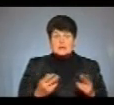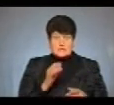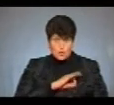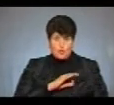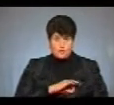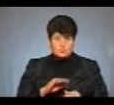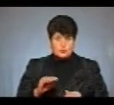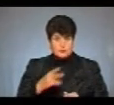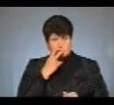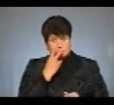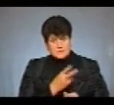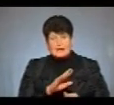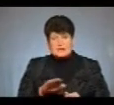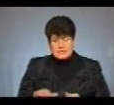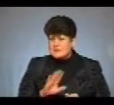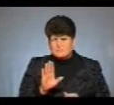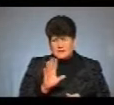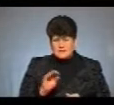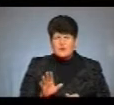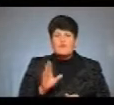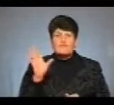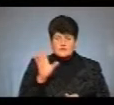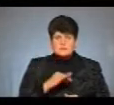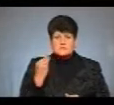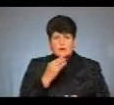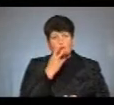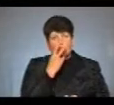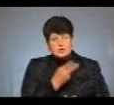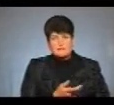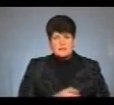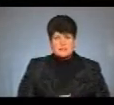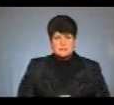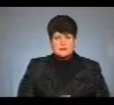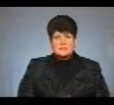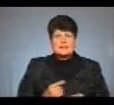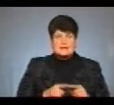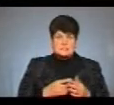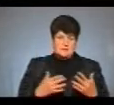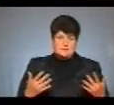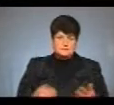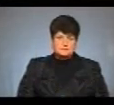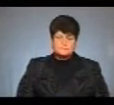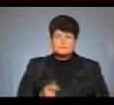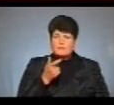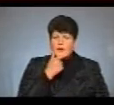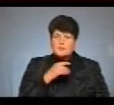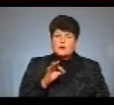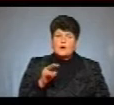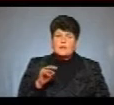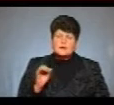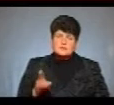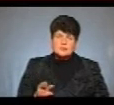і дітям завжди, та не тільки дітям, всім, хто приходить, завжди дуже цікаво подивитися на такі предмети. Пане Олександре, от пан